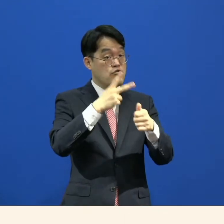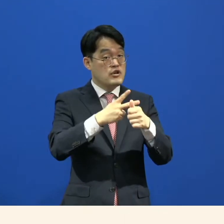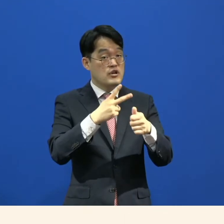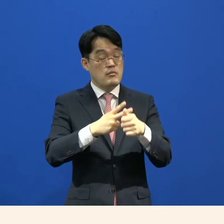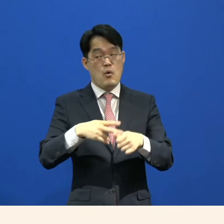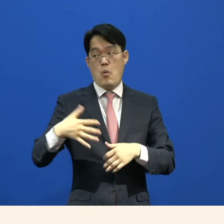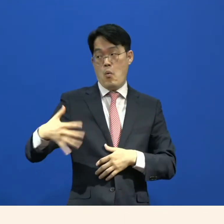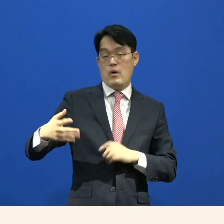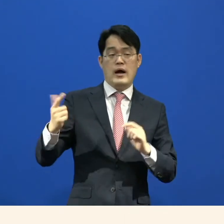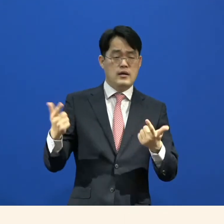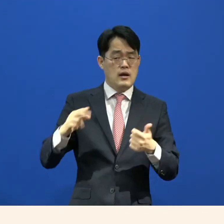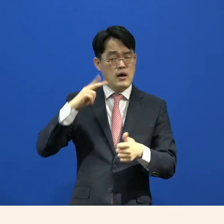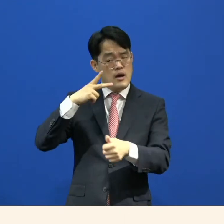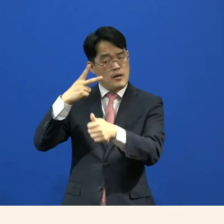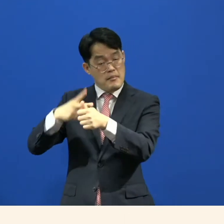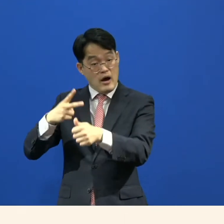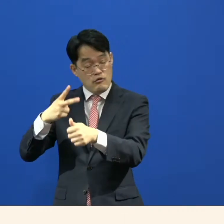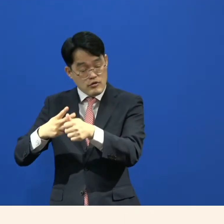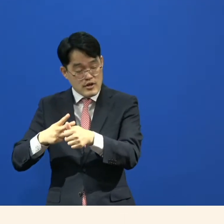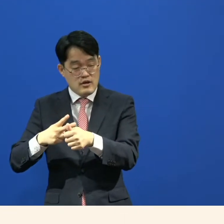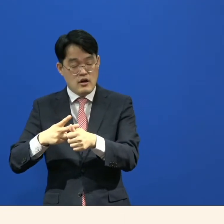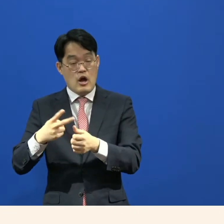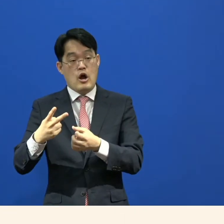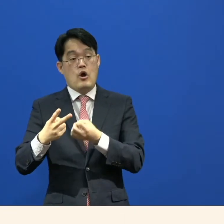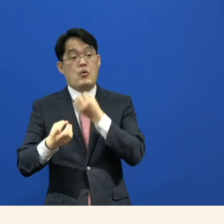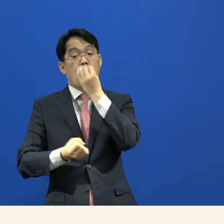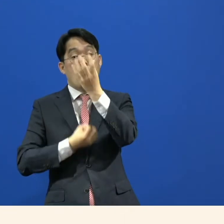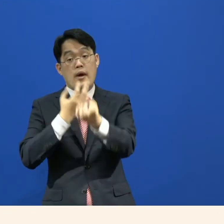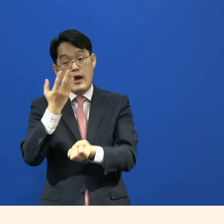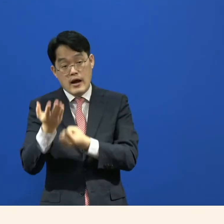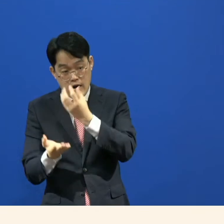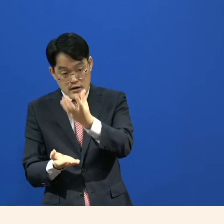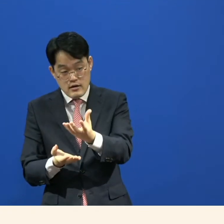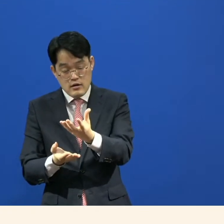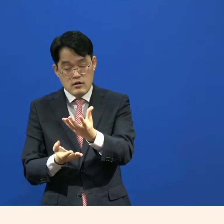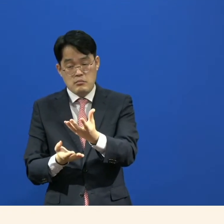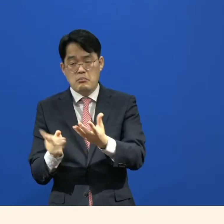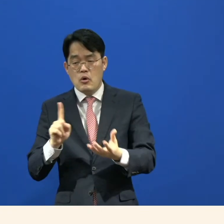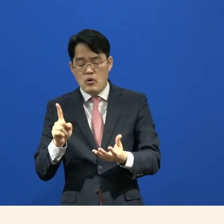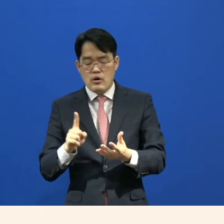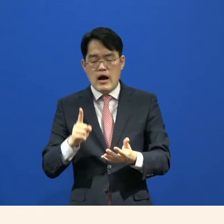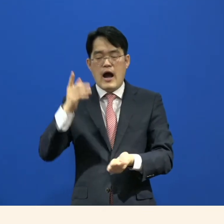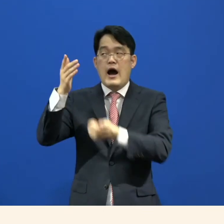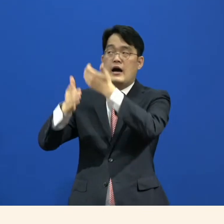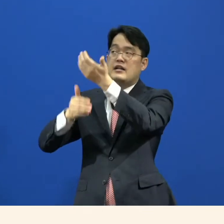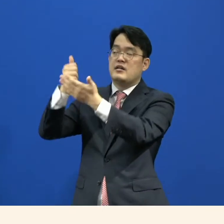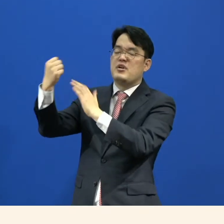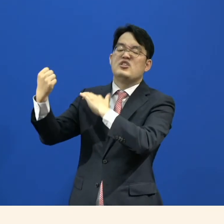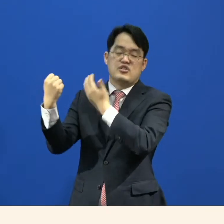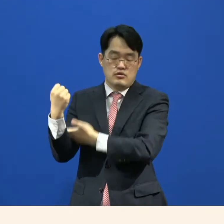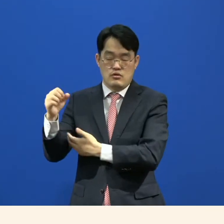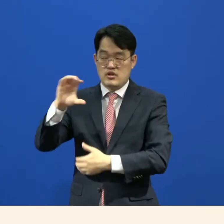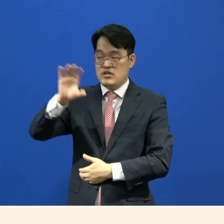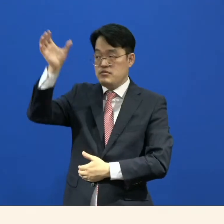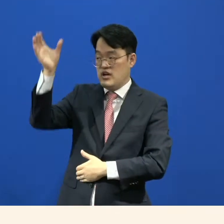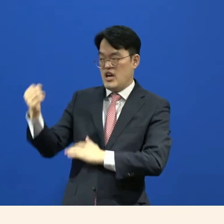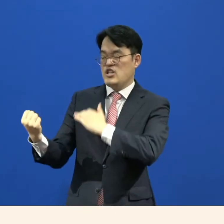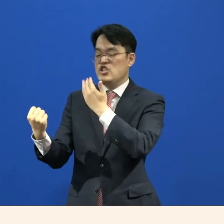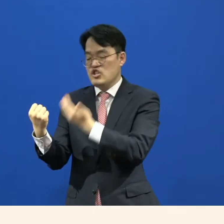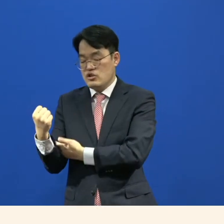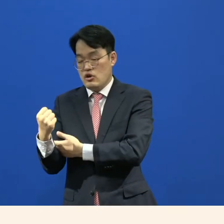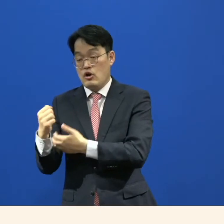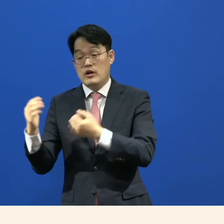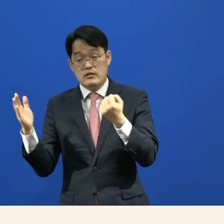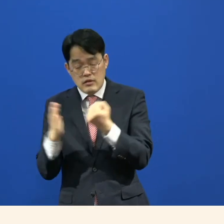하여금 이런 선포를 하게 한 하나님의 능력이, 십자가의 능력이 대단한 거죠. 십자가의